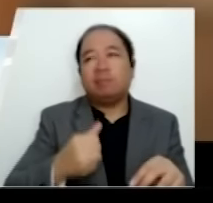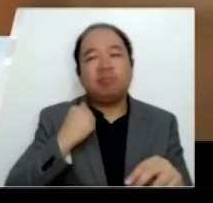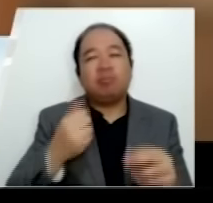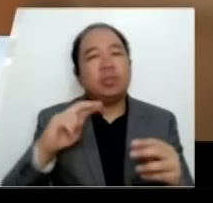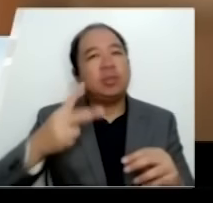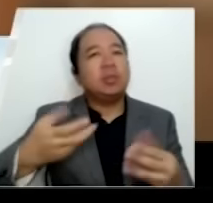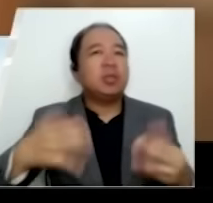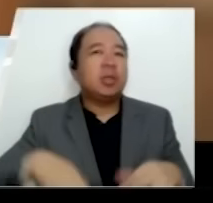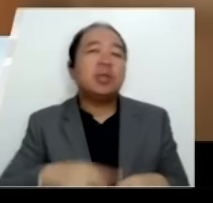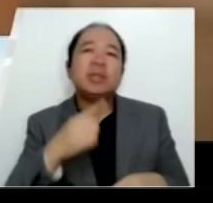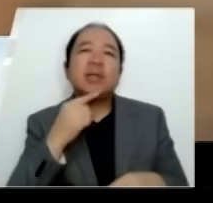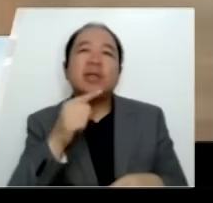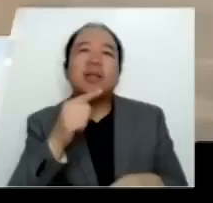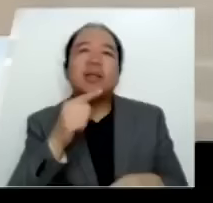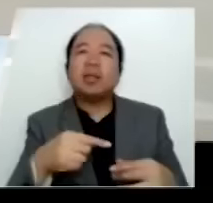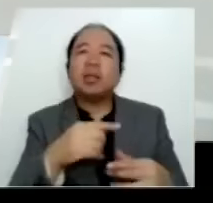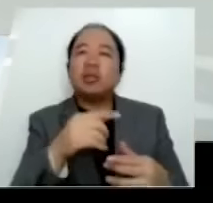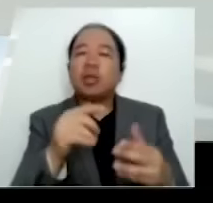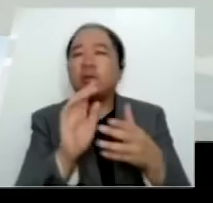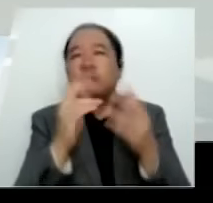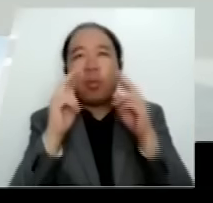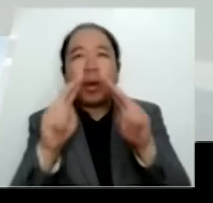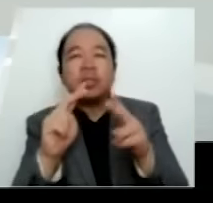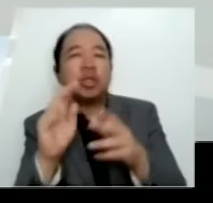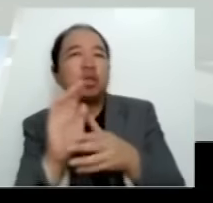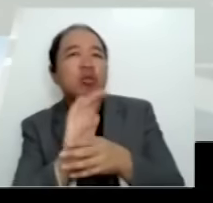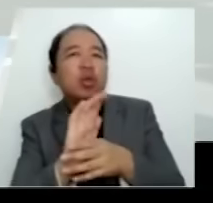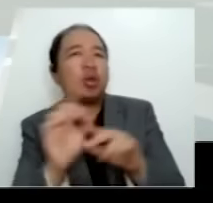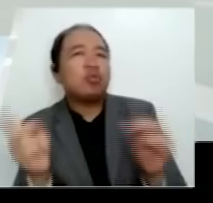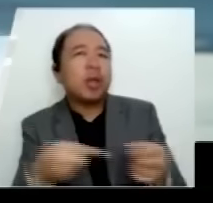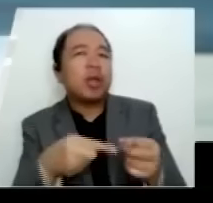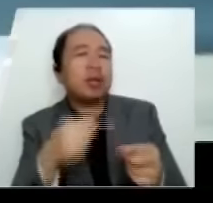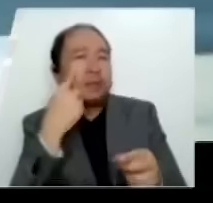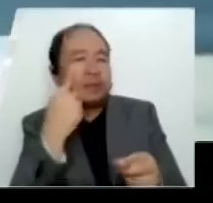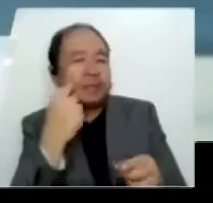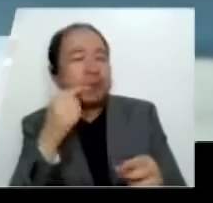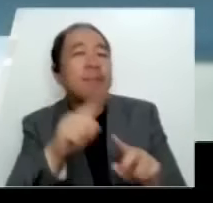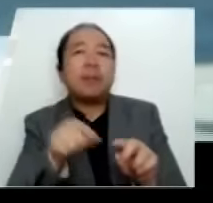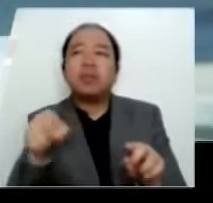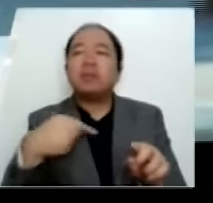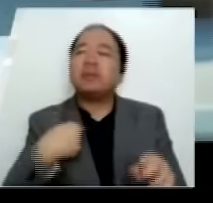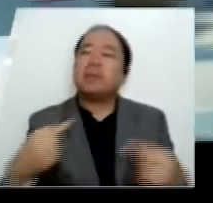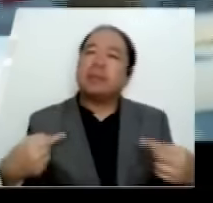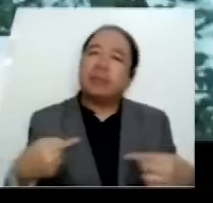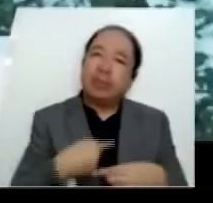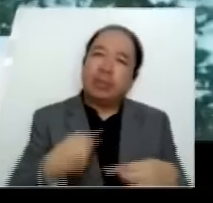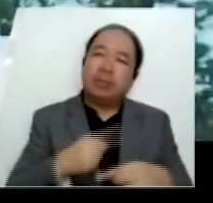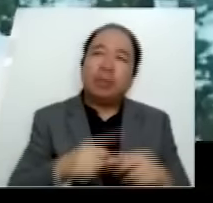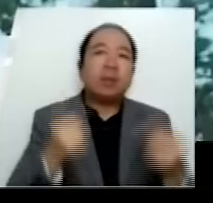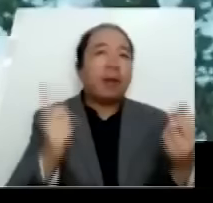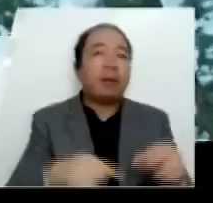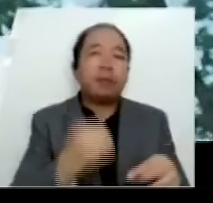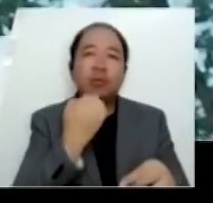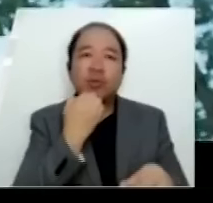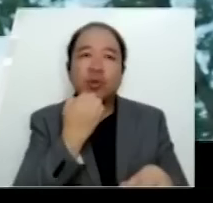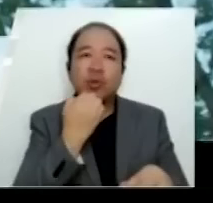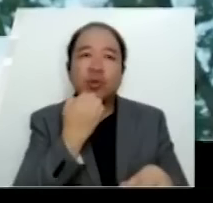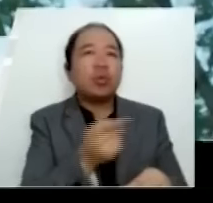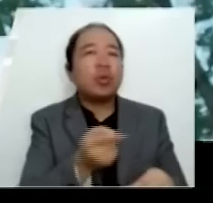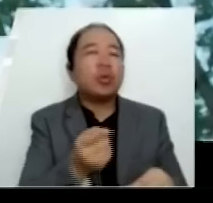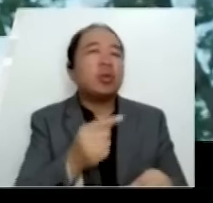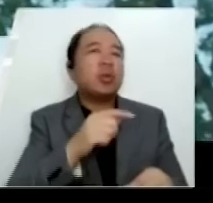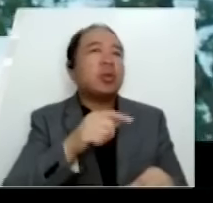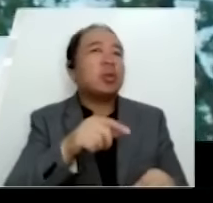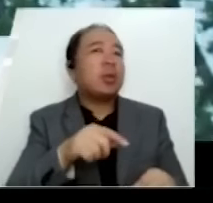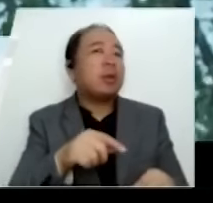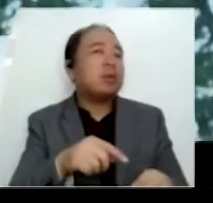trailer. Tanong tuloy ng marami, ano nga raw ba ang nangyari sa pag-iibigang Joy and Ethan? Star Cinema and